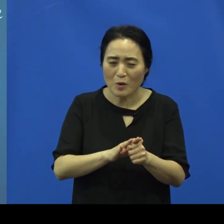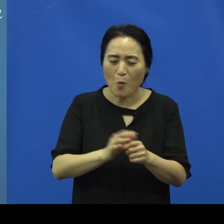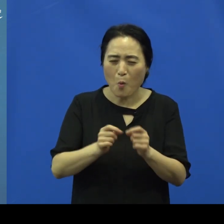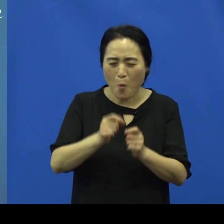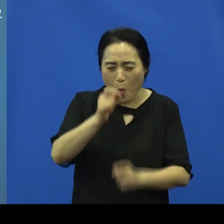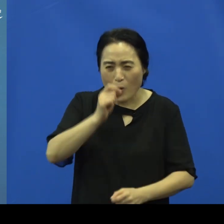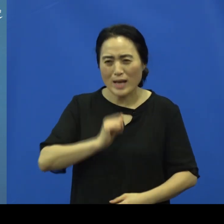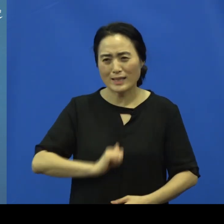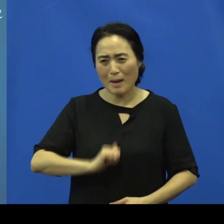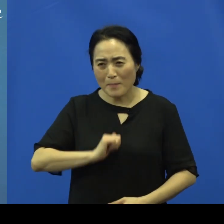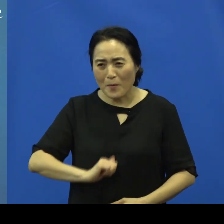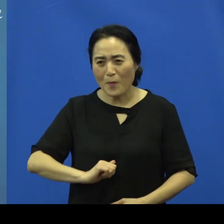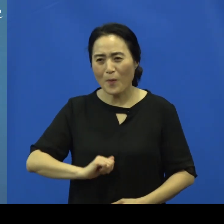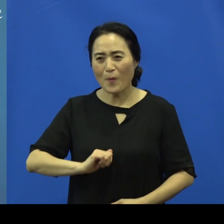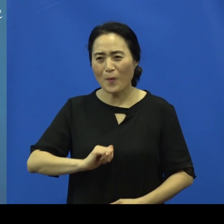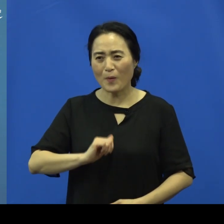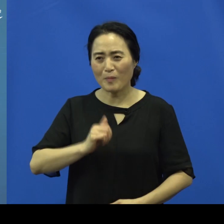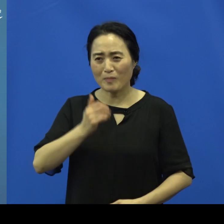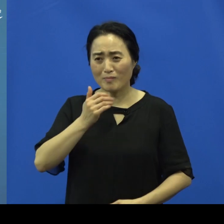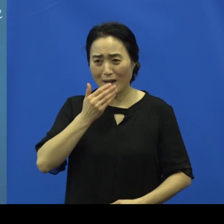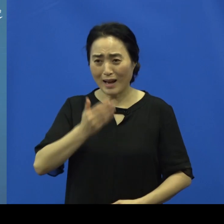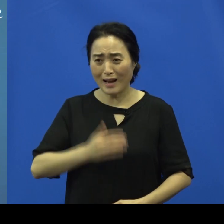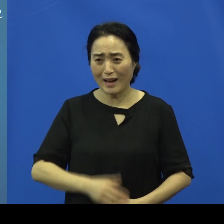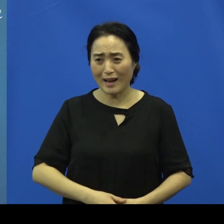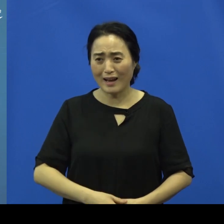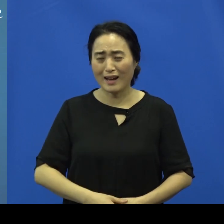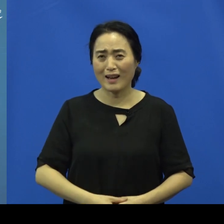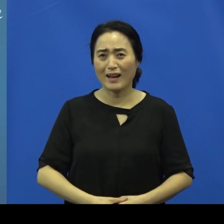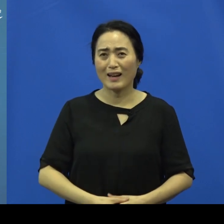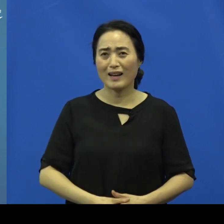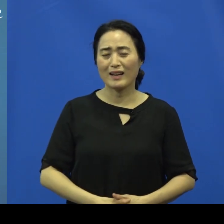보지 마세요. 하나님의 시간이 차야 돼요.